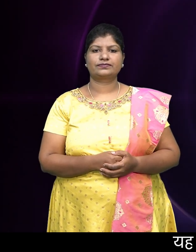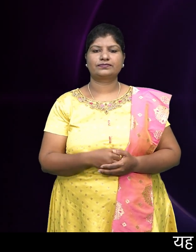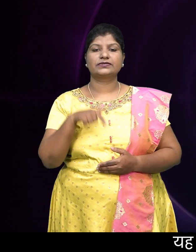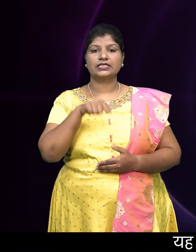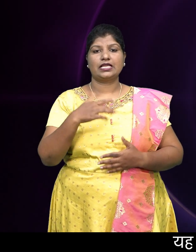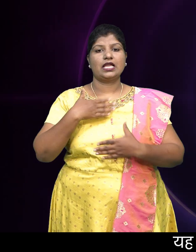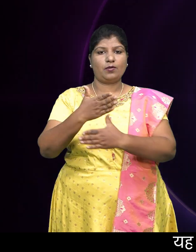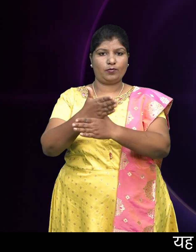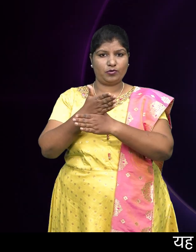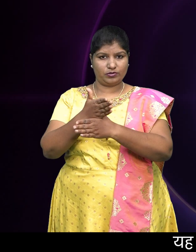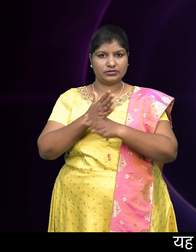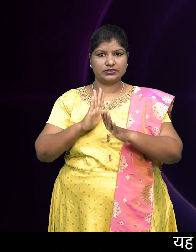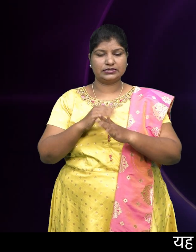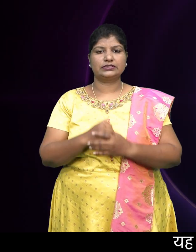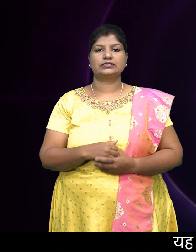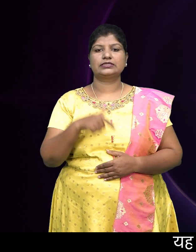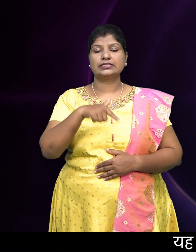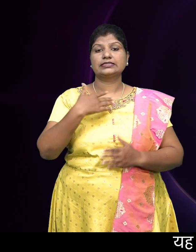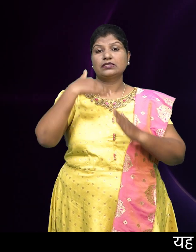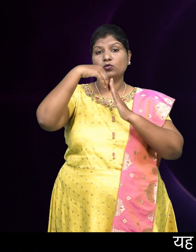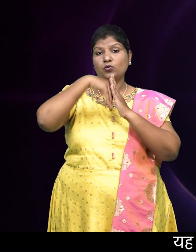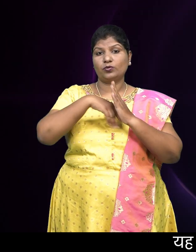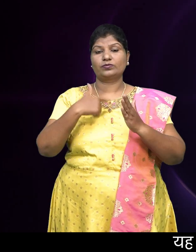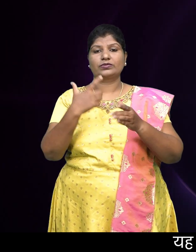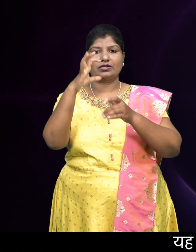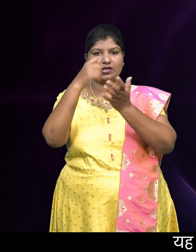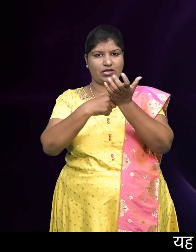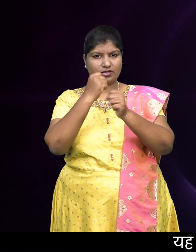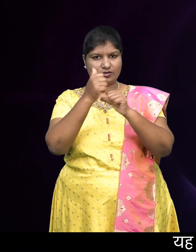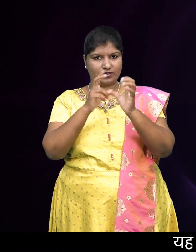यह आंतरिक अंगों की रक्षा करता है।